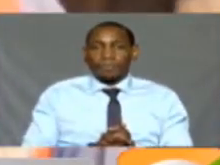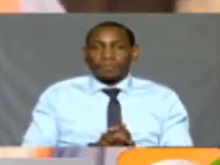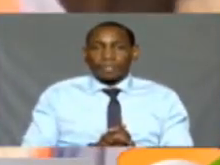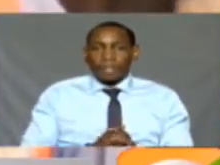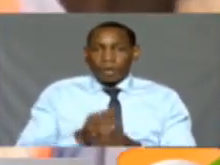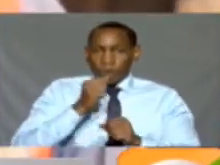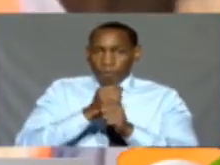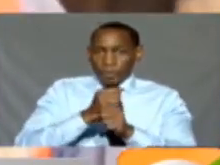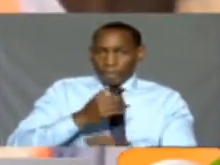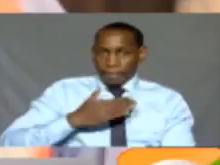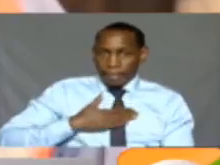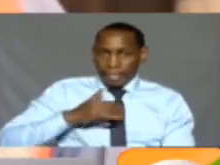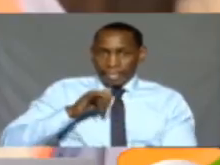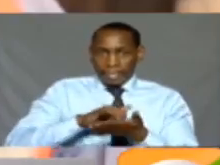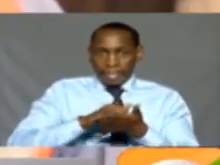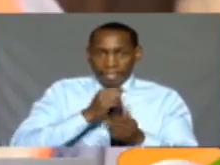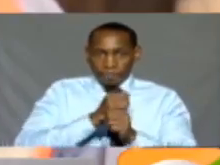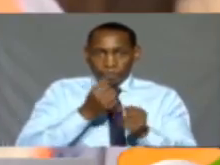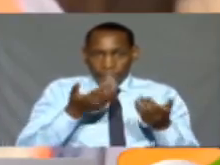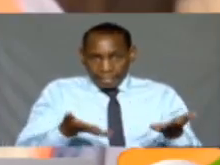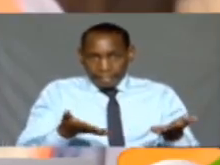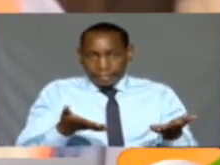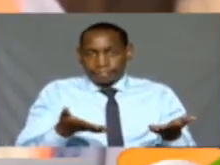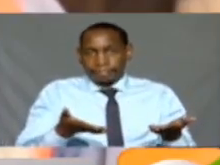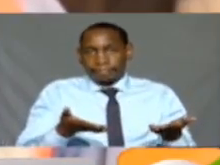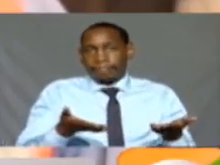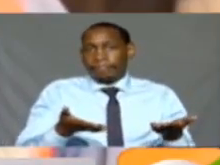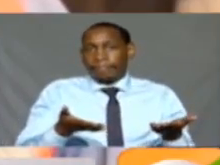Sasa kazi yangu ambao mimi nafanya